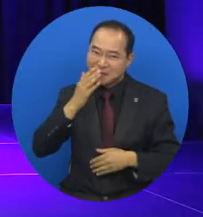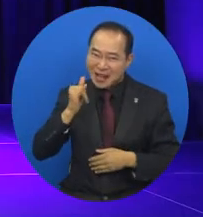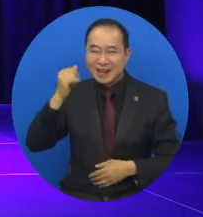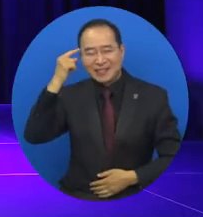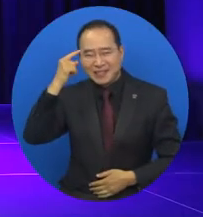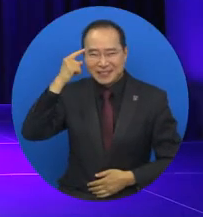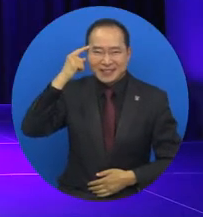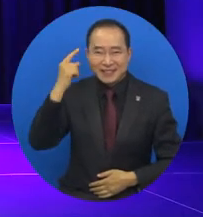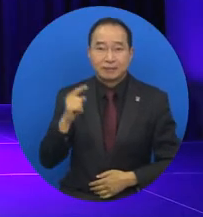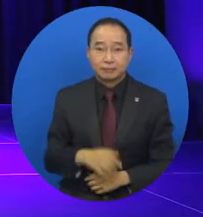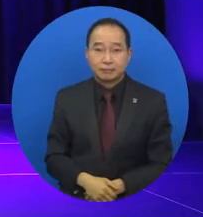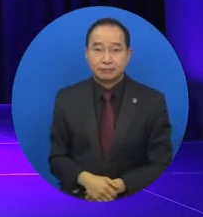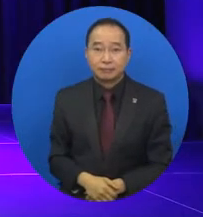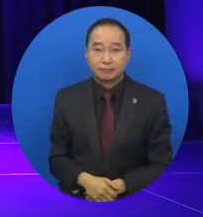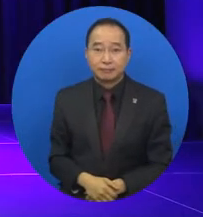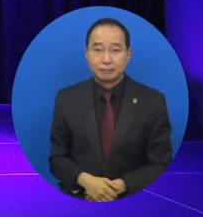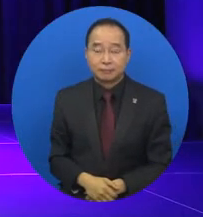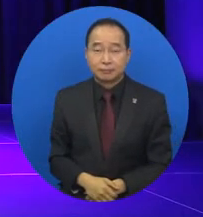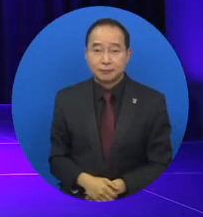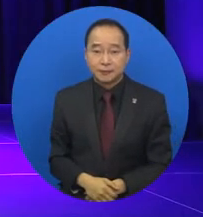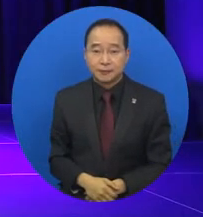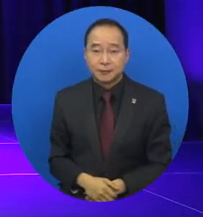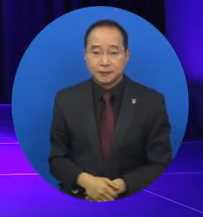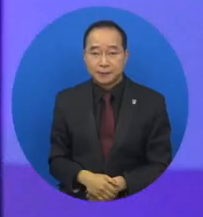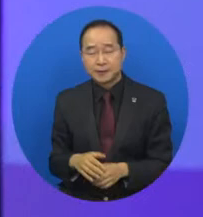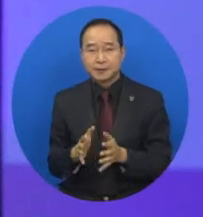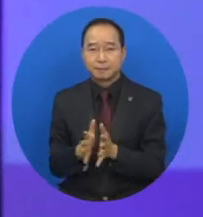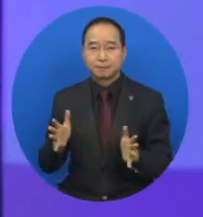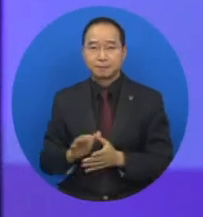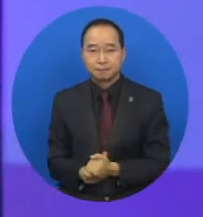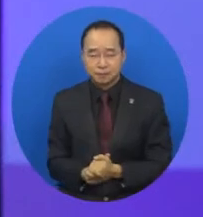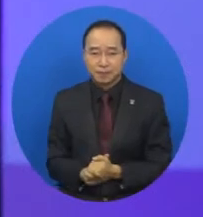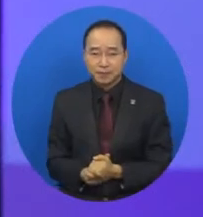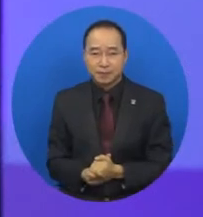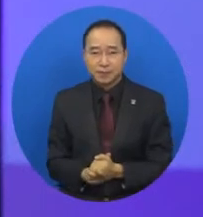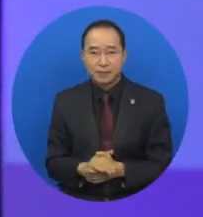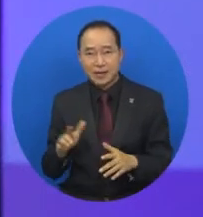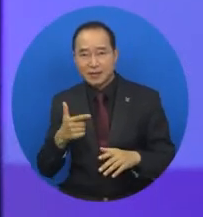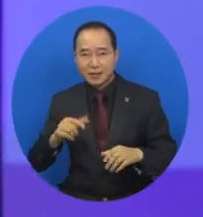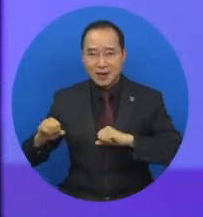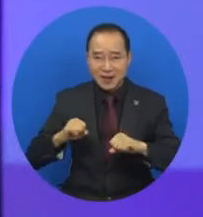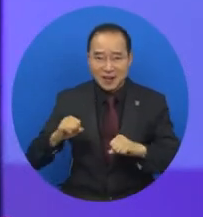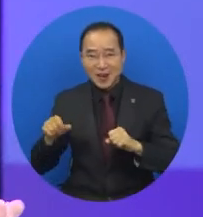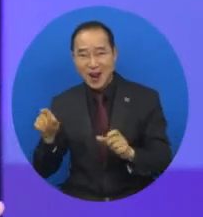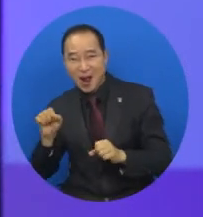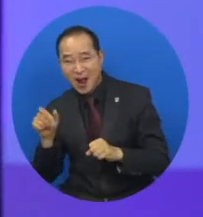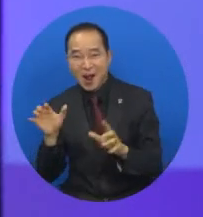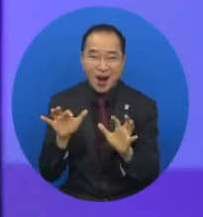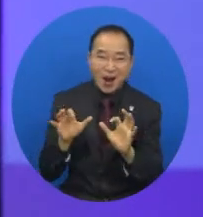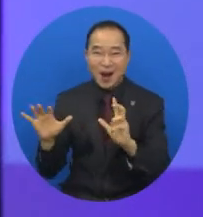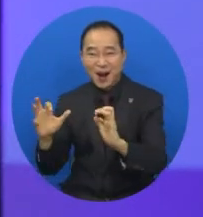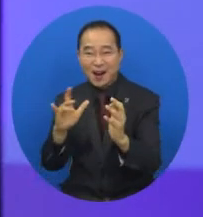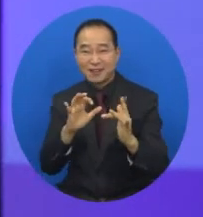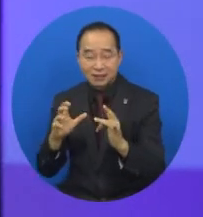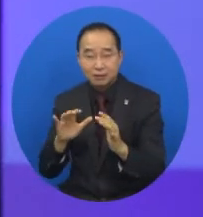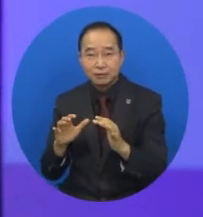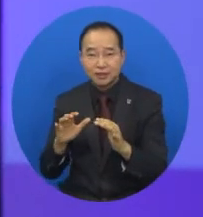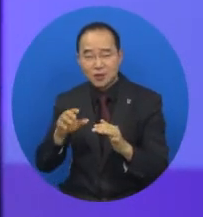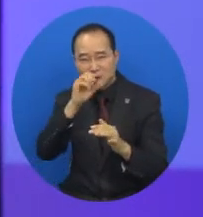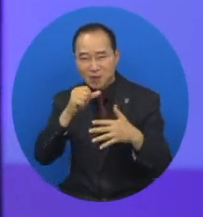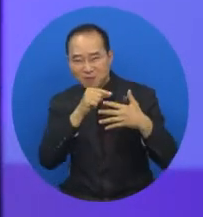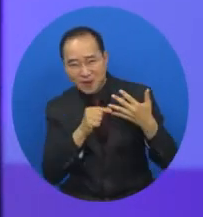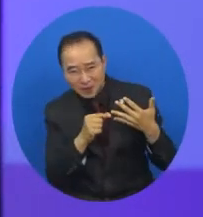정말 수월하게 재밌게 수업을 할수 있을 거라고 예상을 했죠. 그래서 아주 활동적인 스코어로